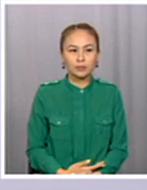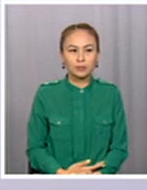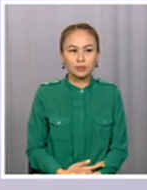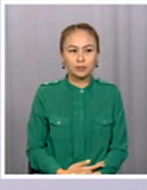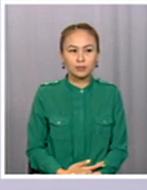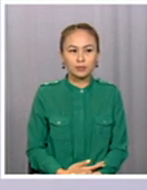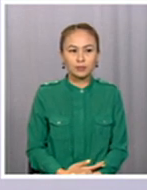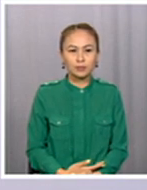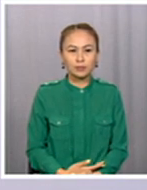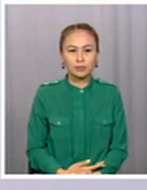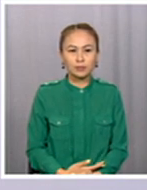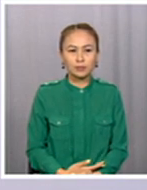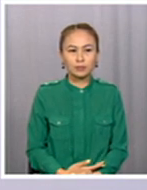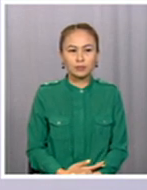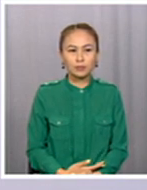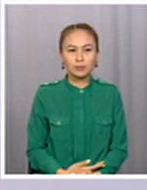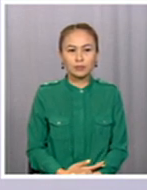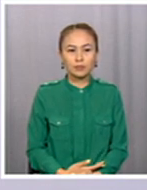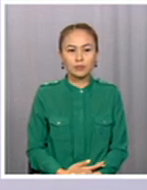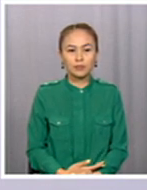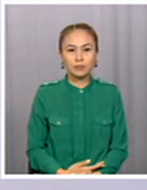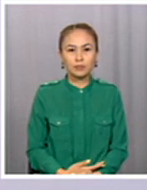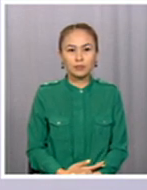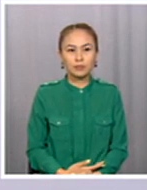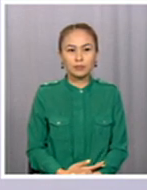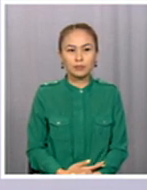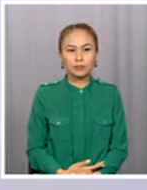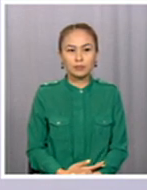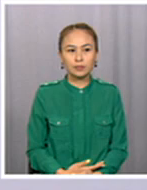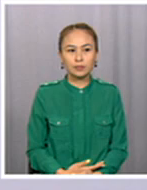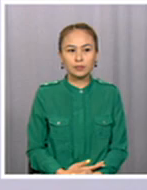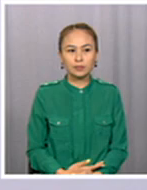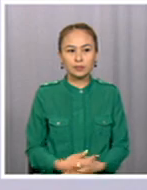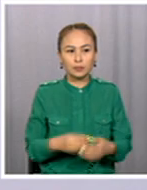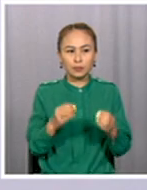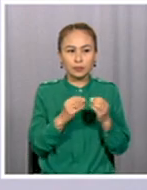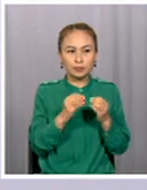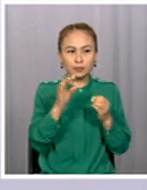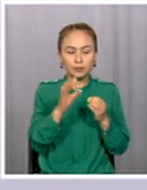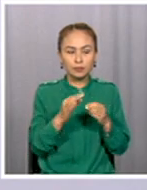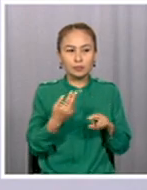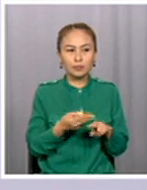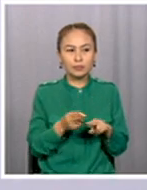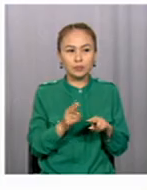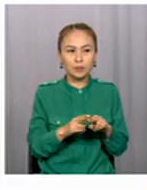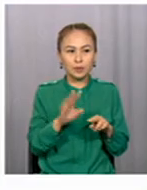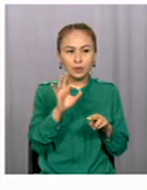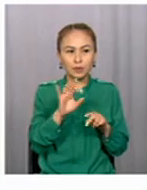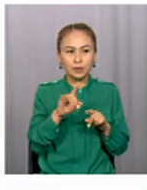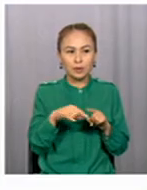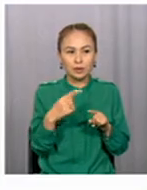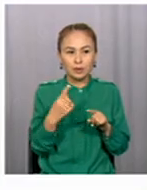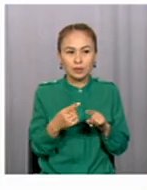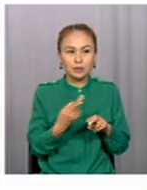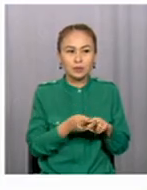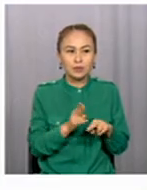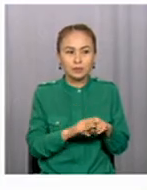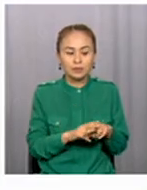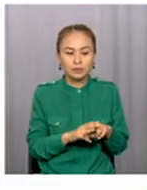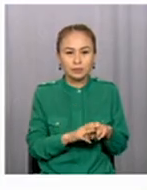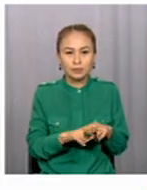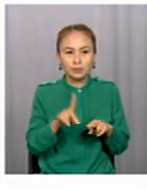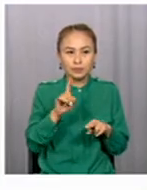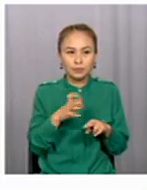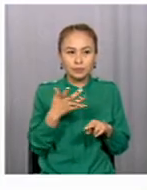1500-ді 0,1-ге көбейтеміз, себебі 10% дегеніміз ондық бөлшекпен 0,1. Олай болса, 150